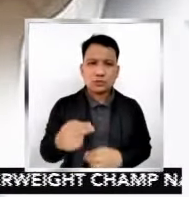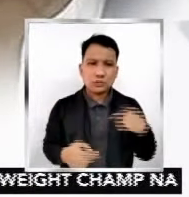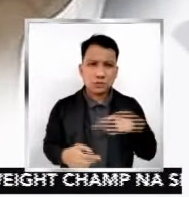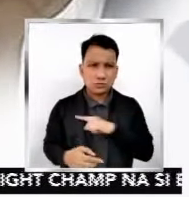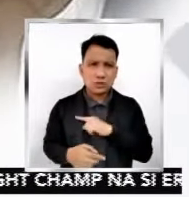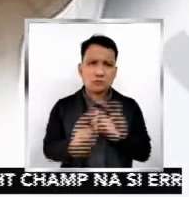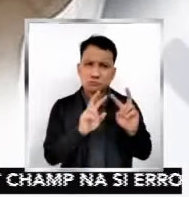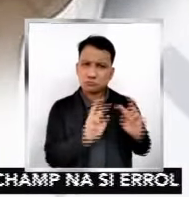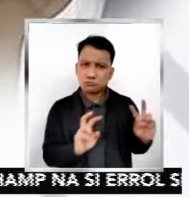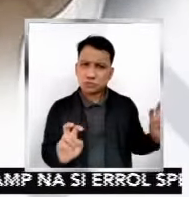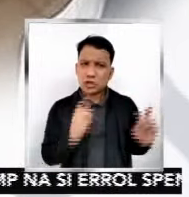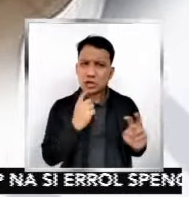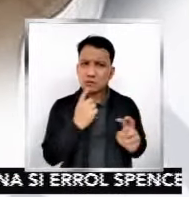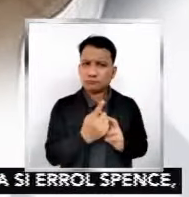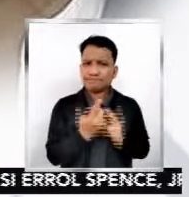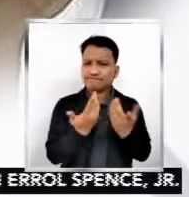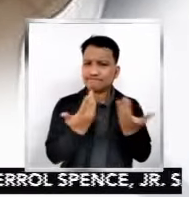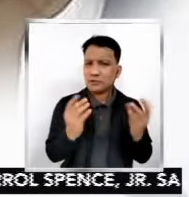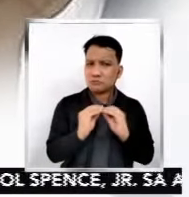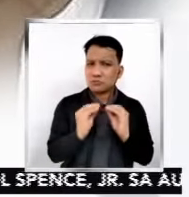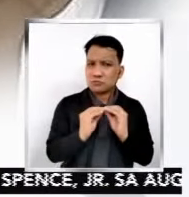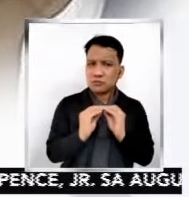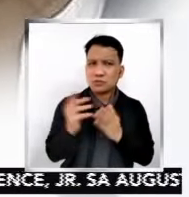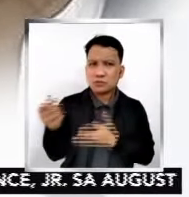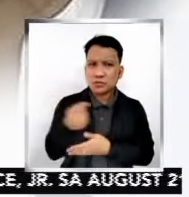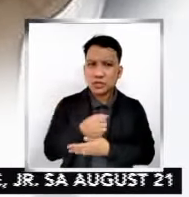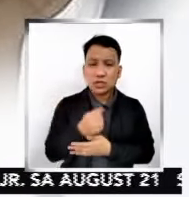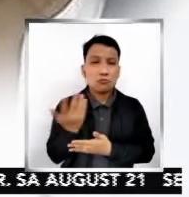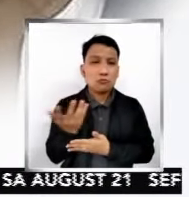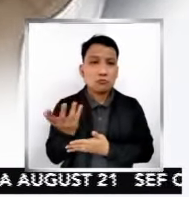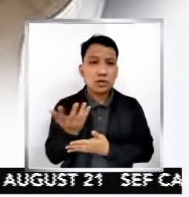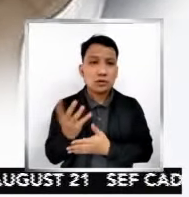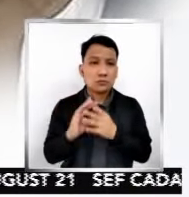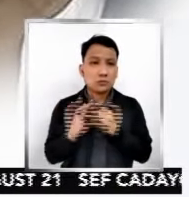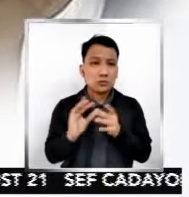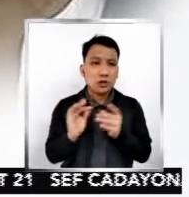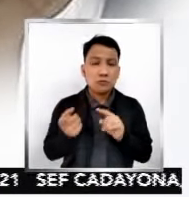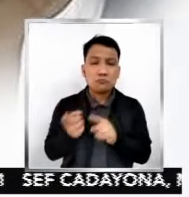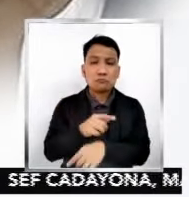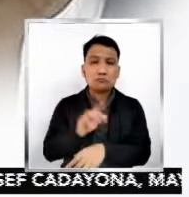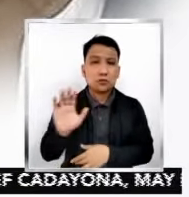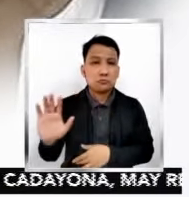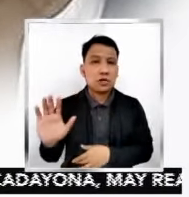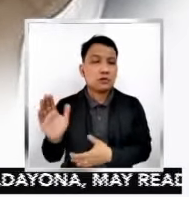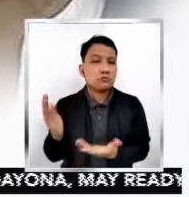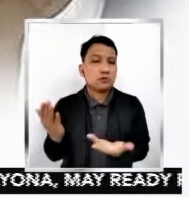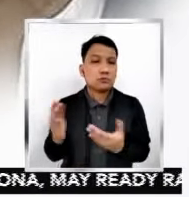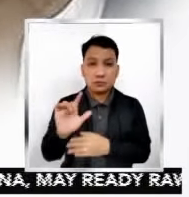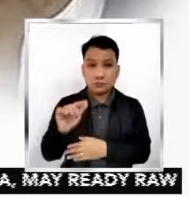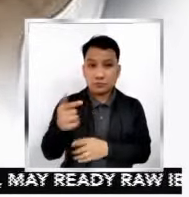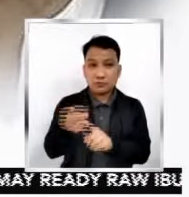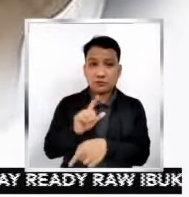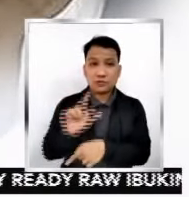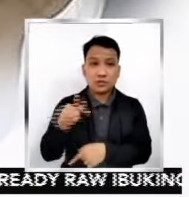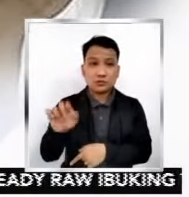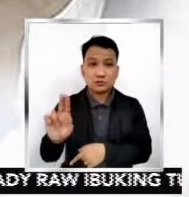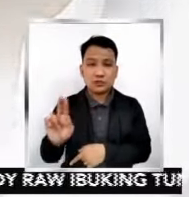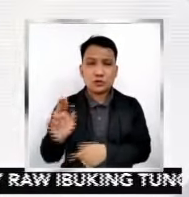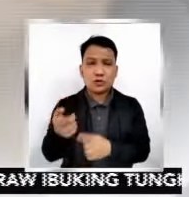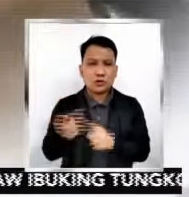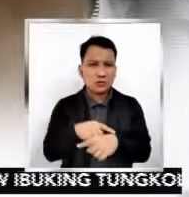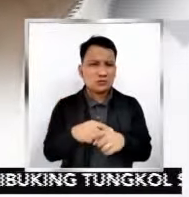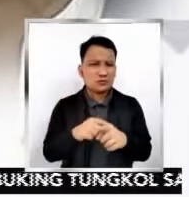Raki. No? Actually, nakakuha na po tayo ng statements coming from the local government officials from cities na nabanggit